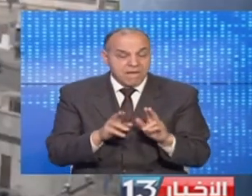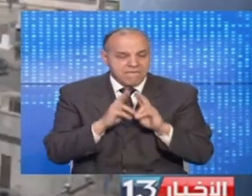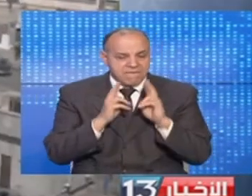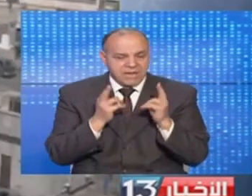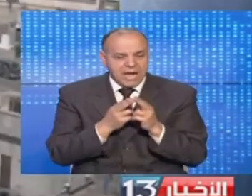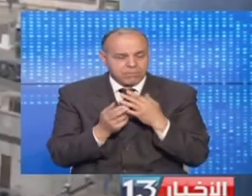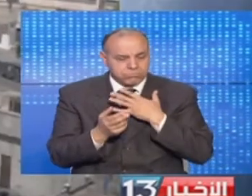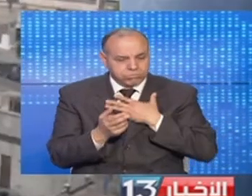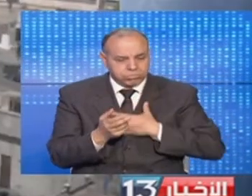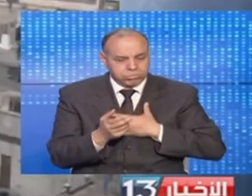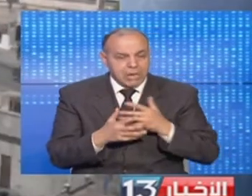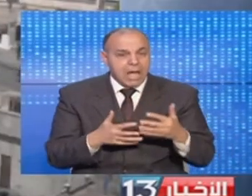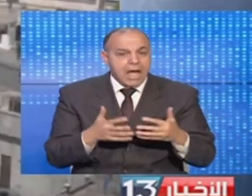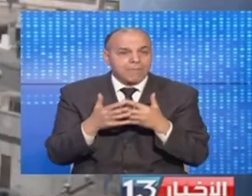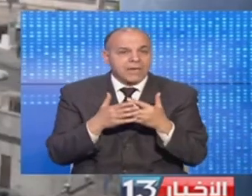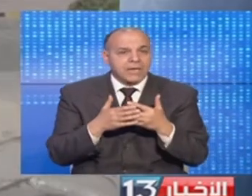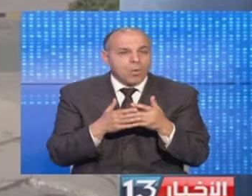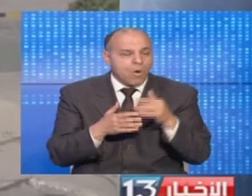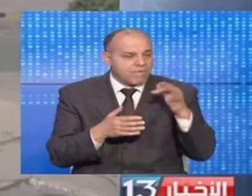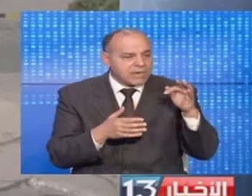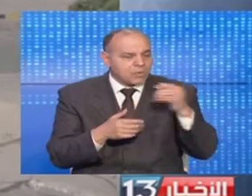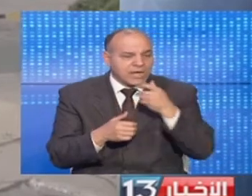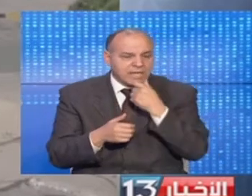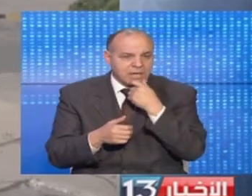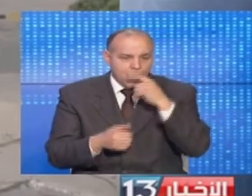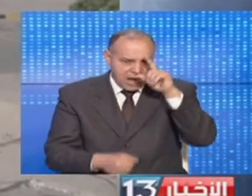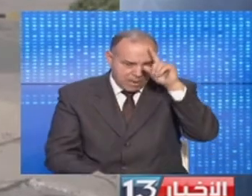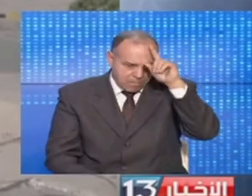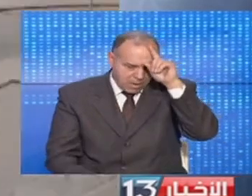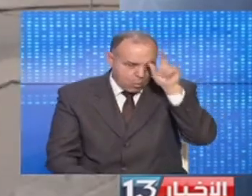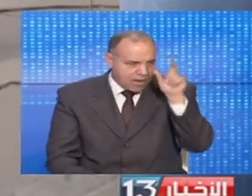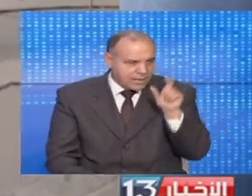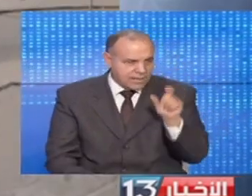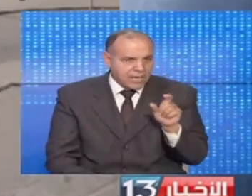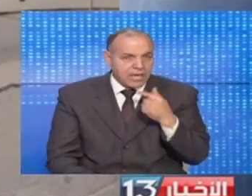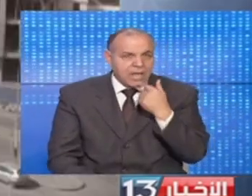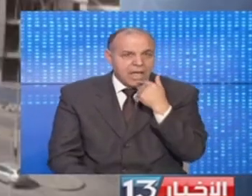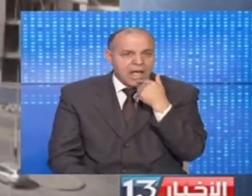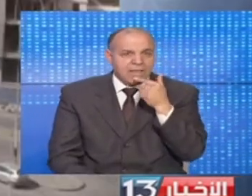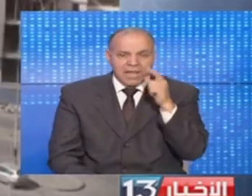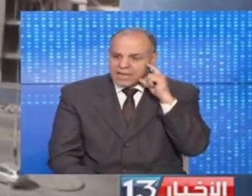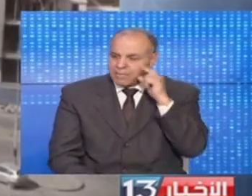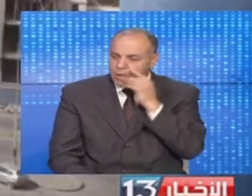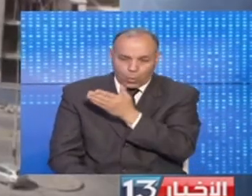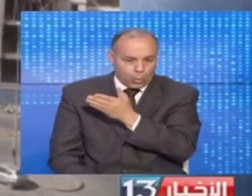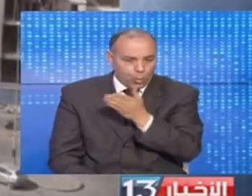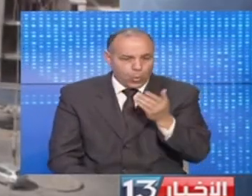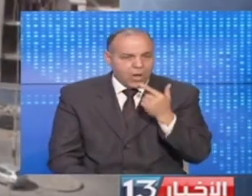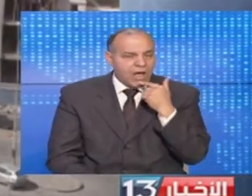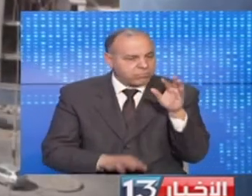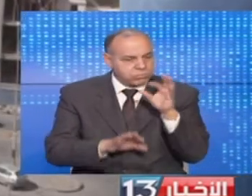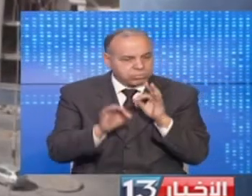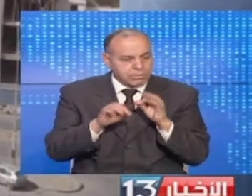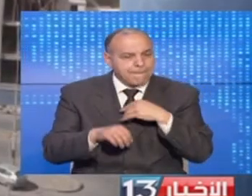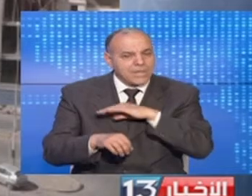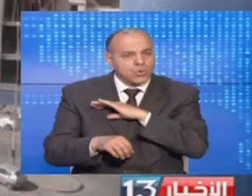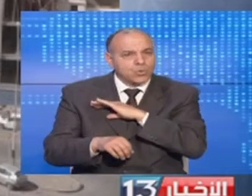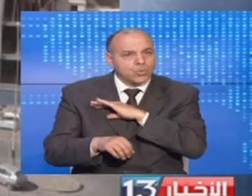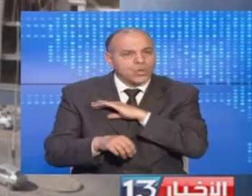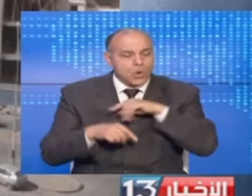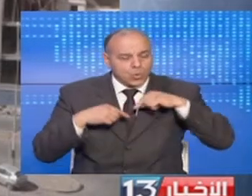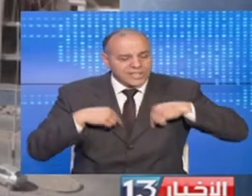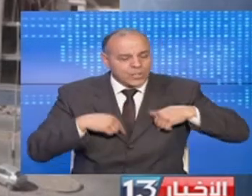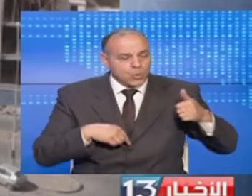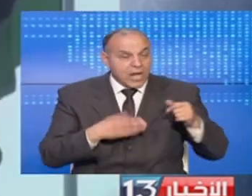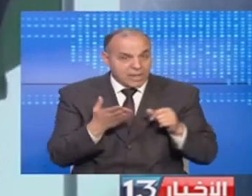رحبت بدورها الولايات المتحده وفرنسا وبريطانيا والمانيا وايطاليا بعد مدنيين اليه لاختيار ممثلي السلطه